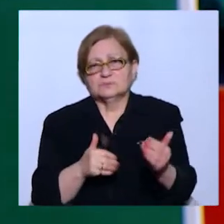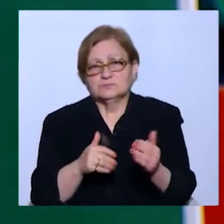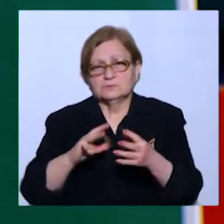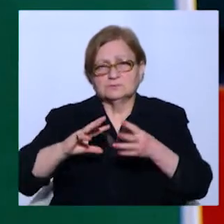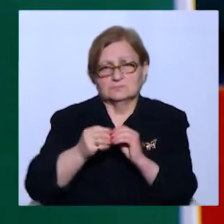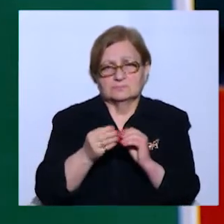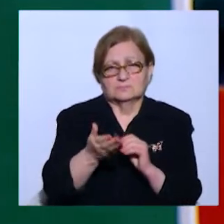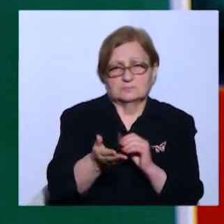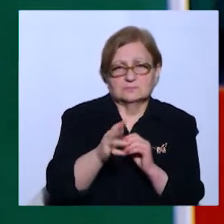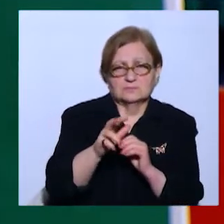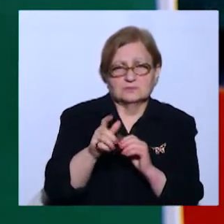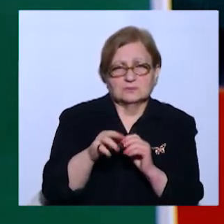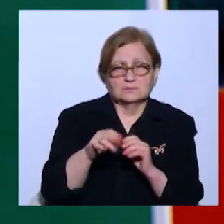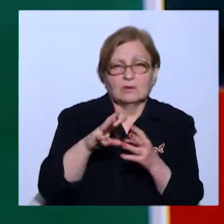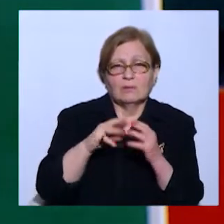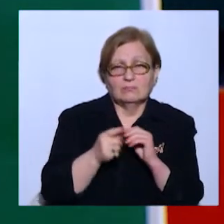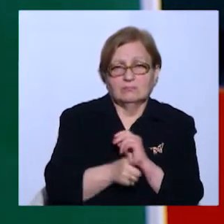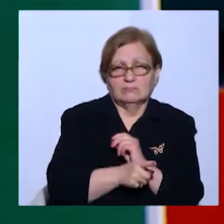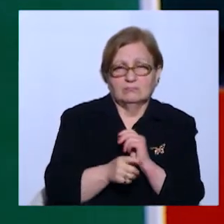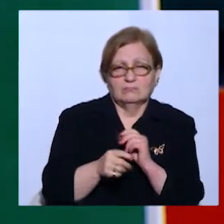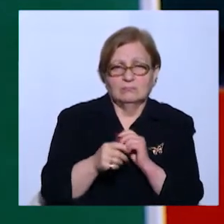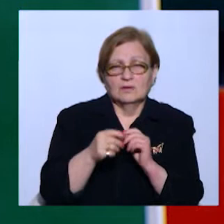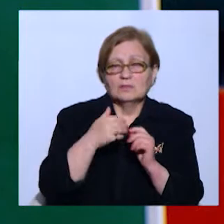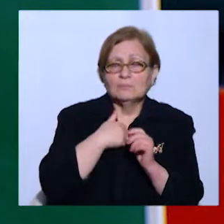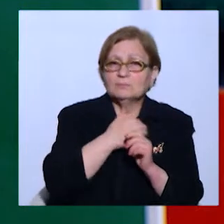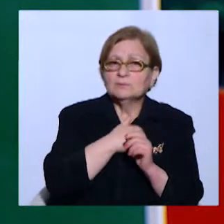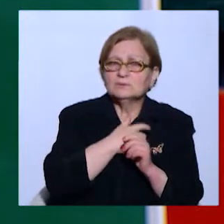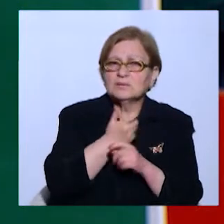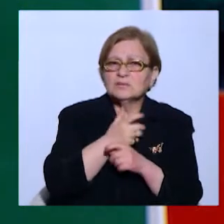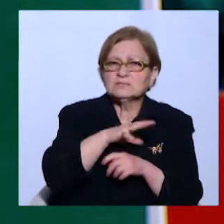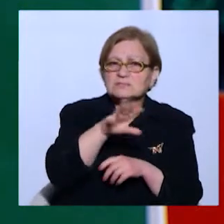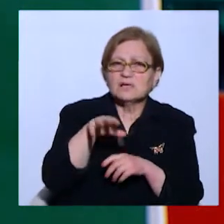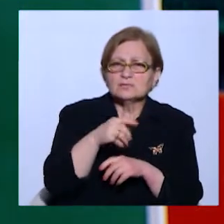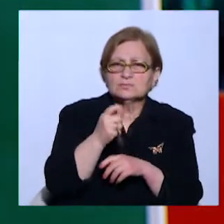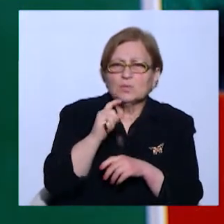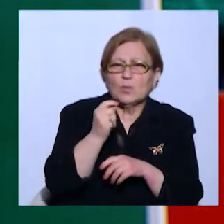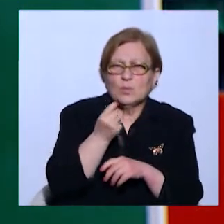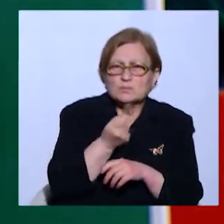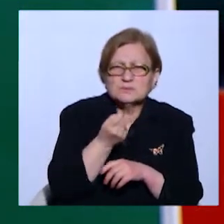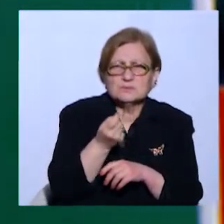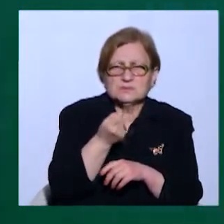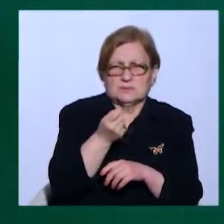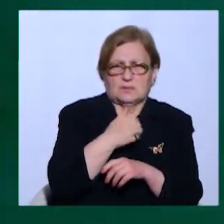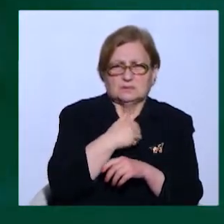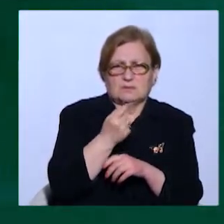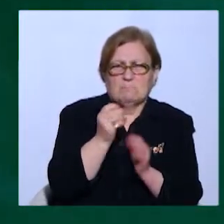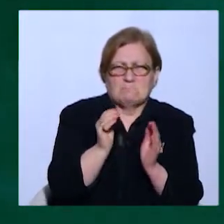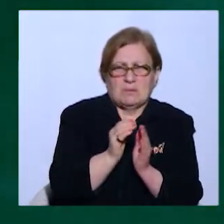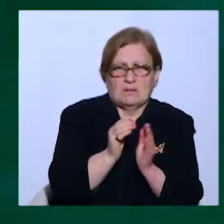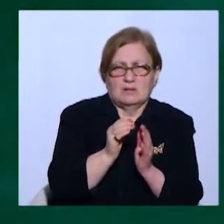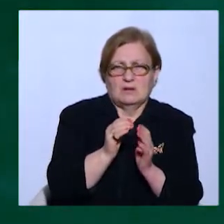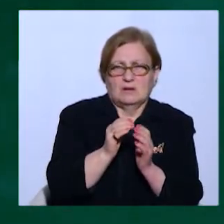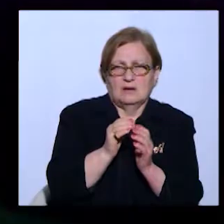თქვი თავიდან, მე მინდა ვნახო საერთო უმცირესი ჯერადი, რომელიც აუცილებლად იქნება. და წერა